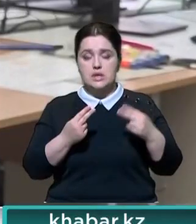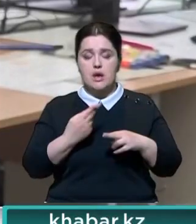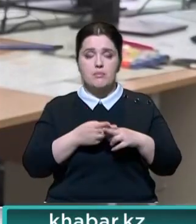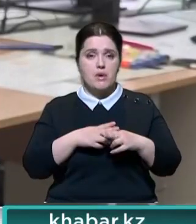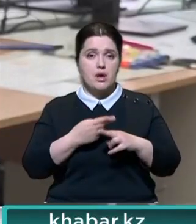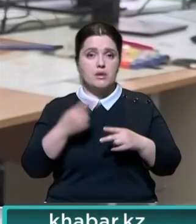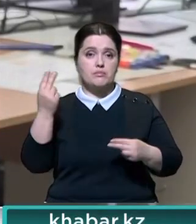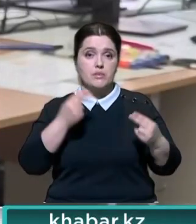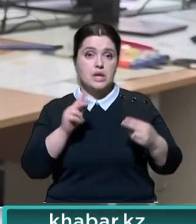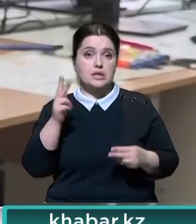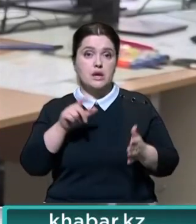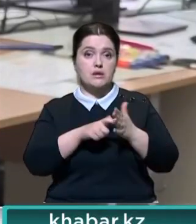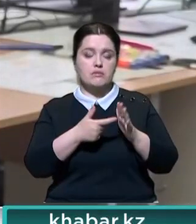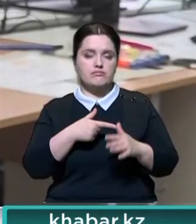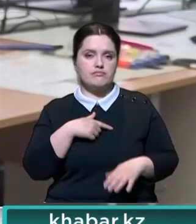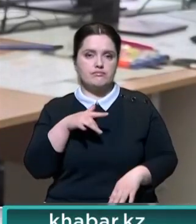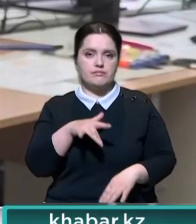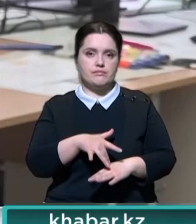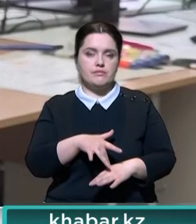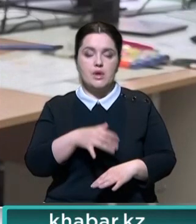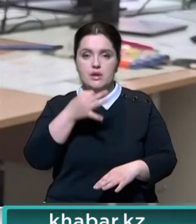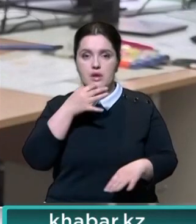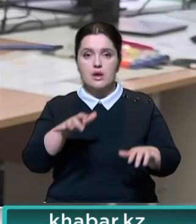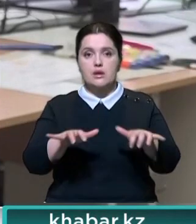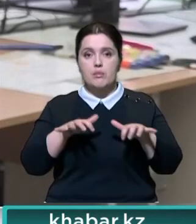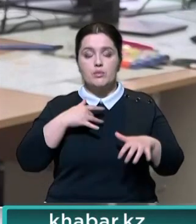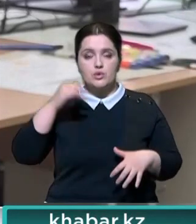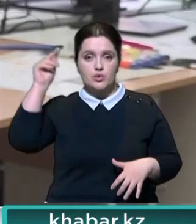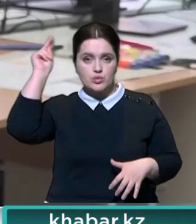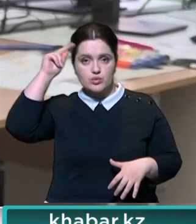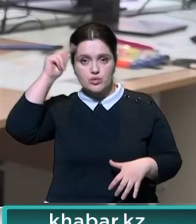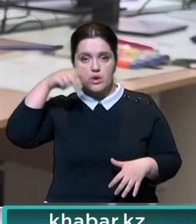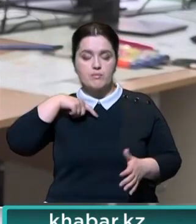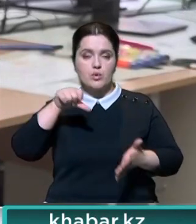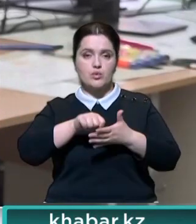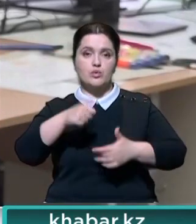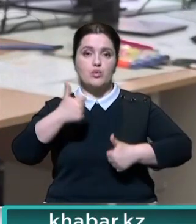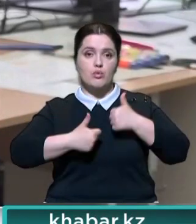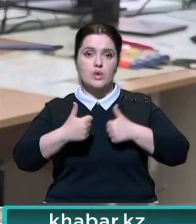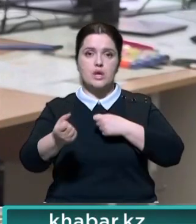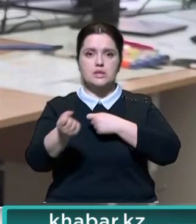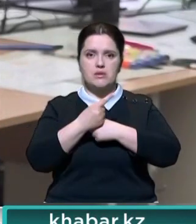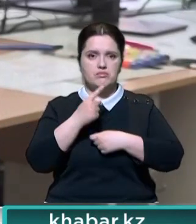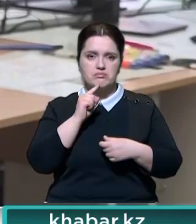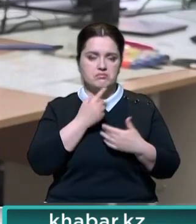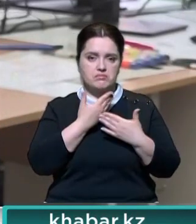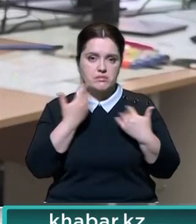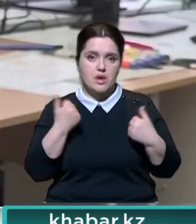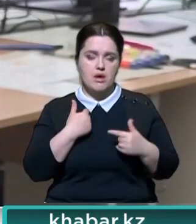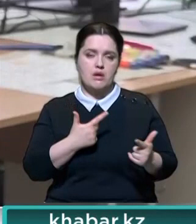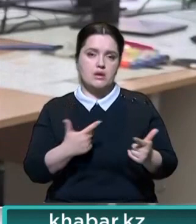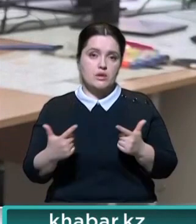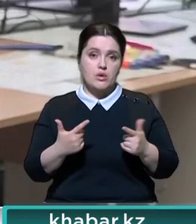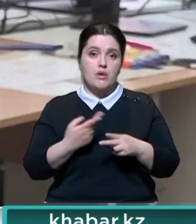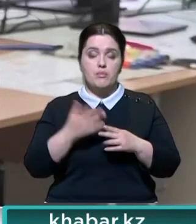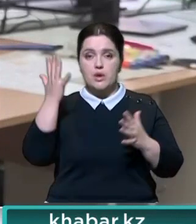да. С третьего класса мне нравятся IT-технологии. Сейчас учусь в колледже и вот участвую в конкурсе. Задания не особо сложные, я готовился.